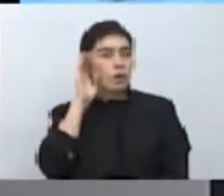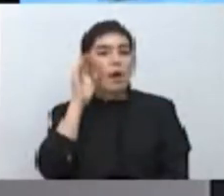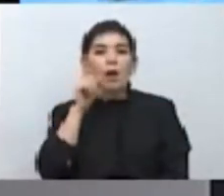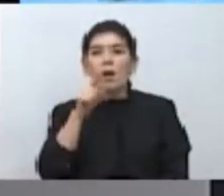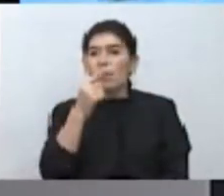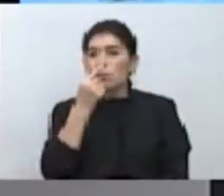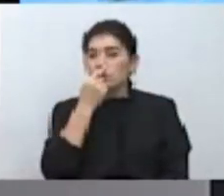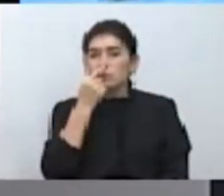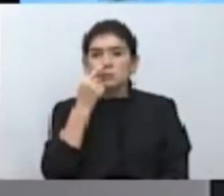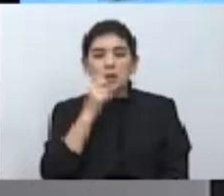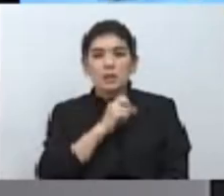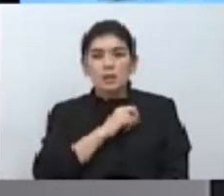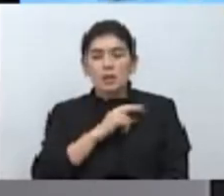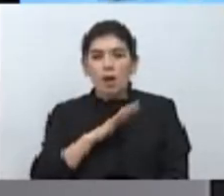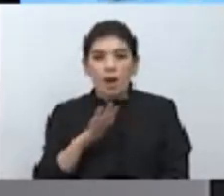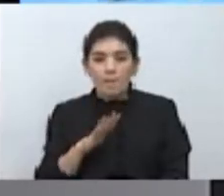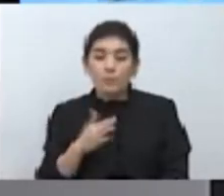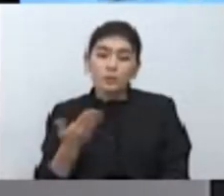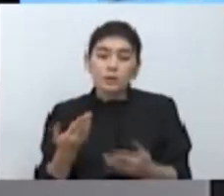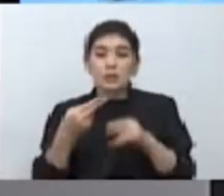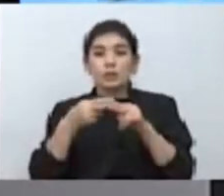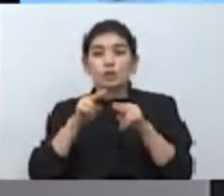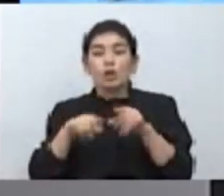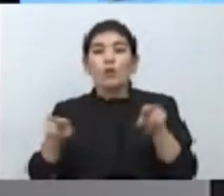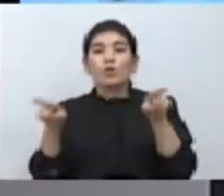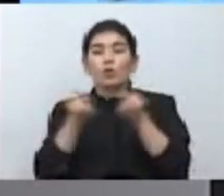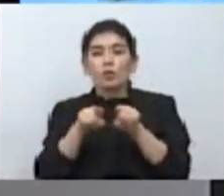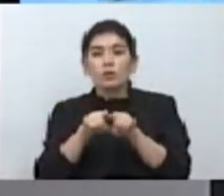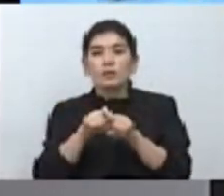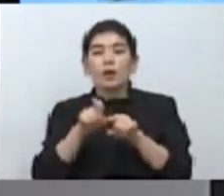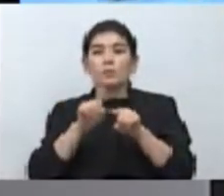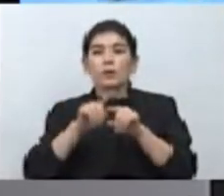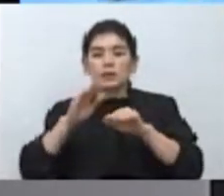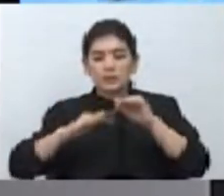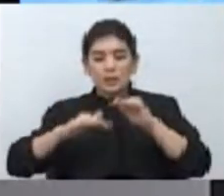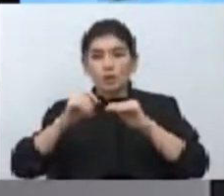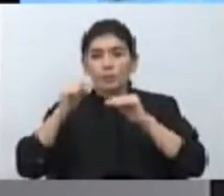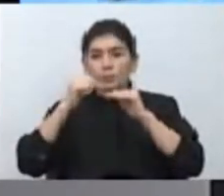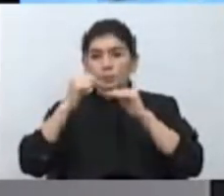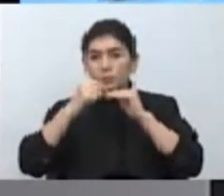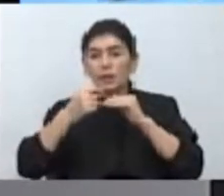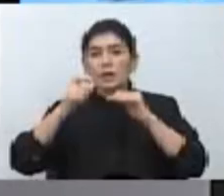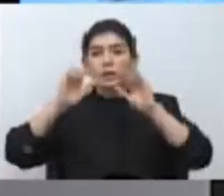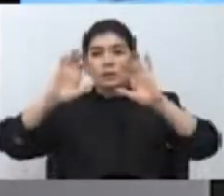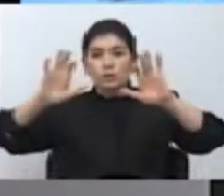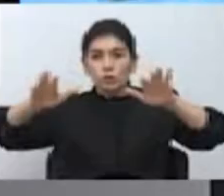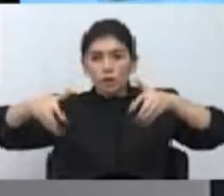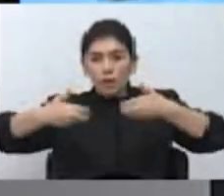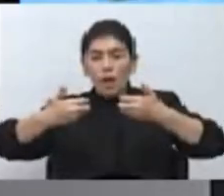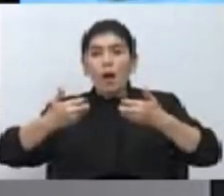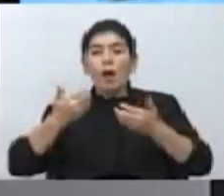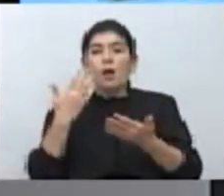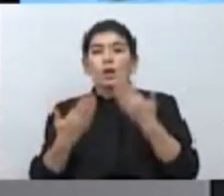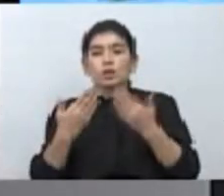hid bilmaydi. Shunga ko'ra, shu bilan birgalikda ularning tirnoqlari maxsus xalta ichida joylashgan,